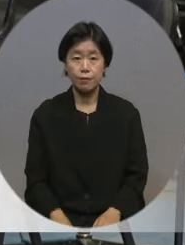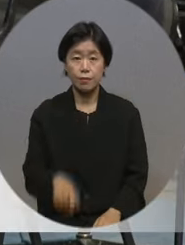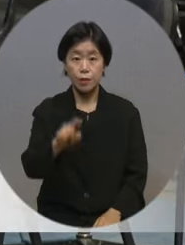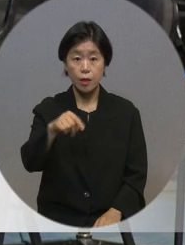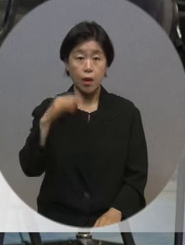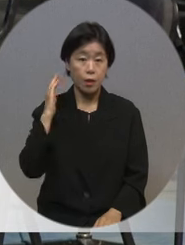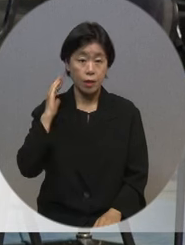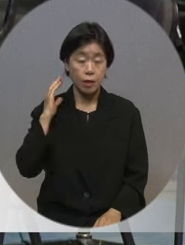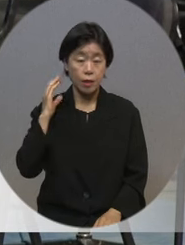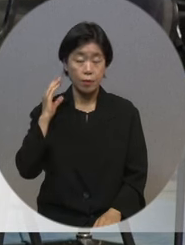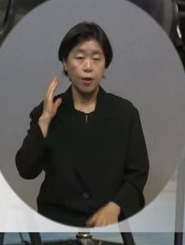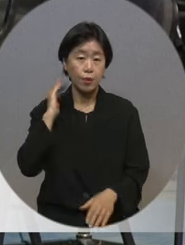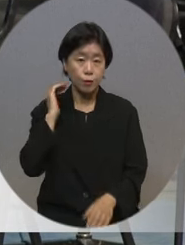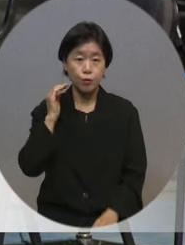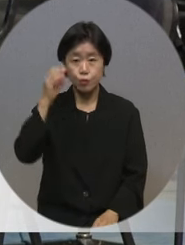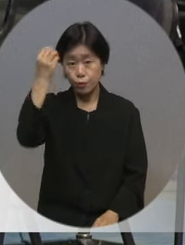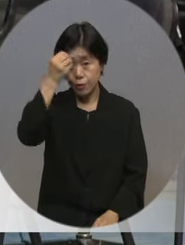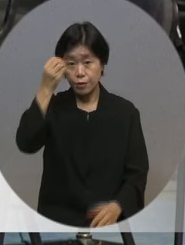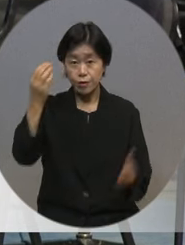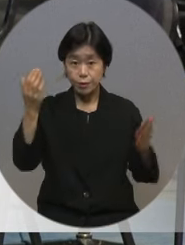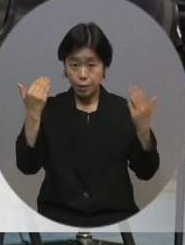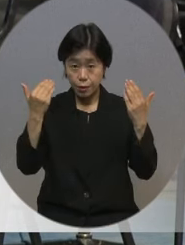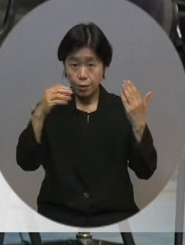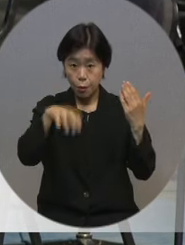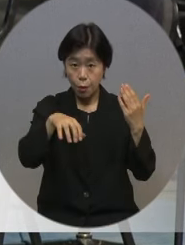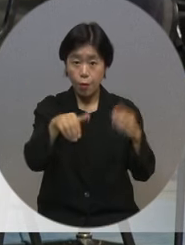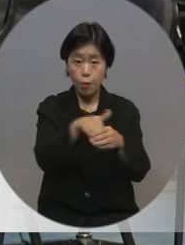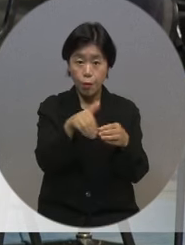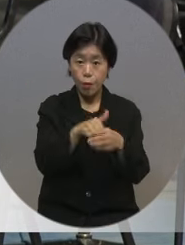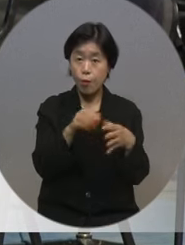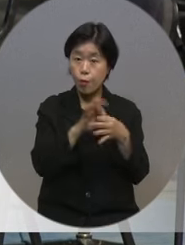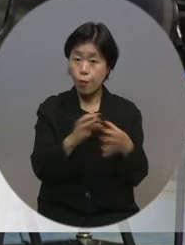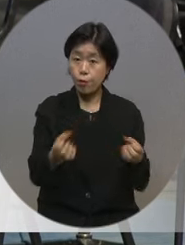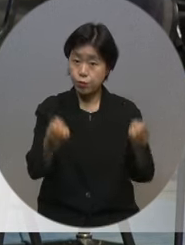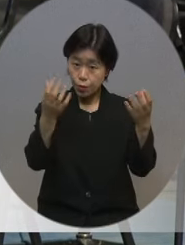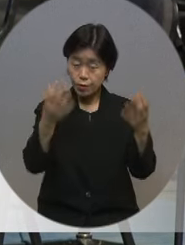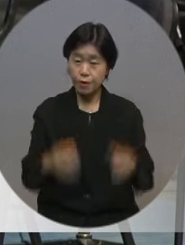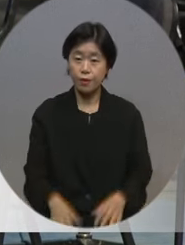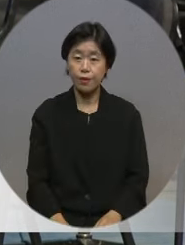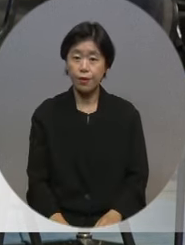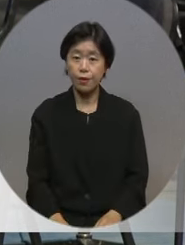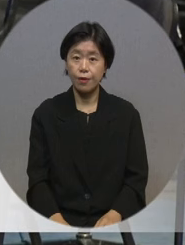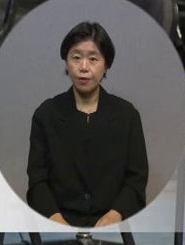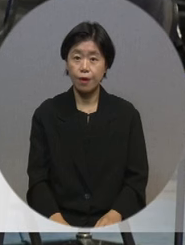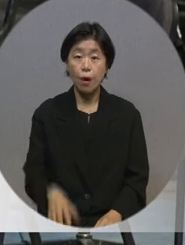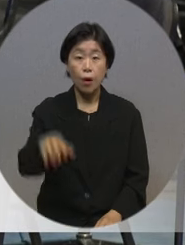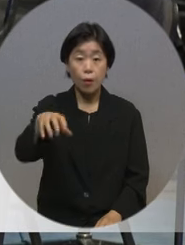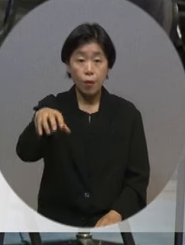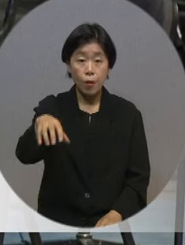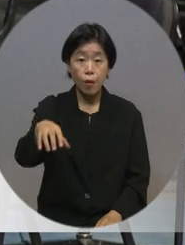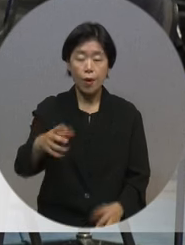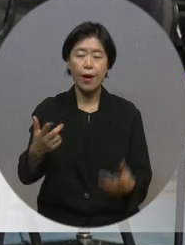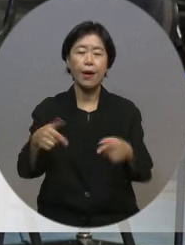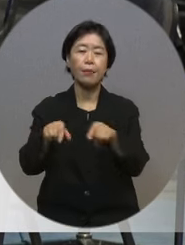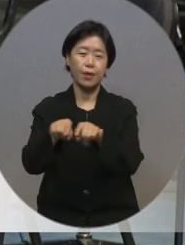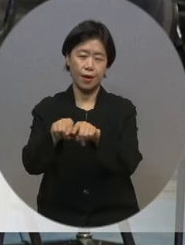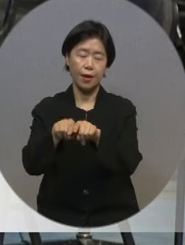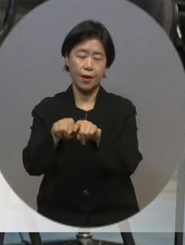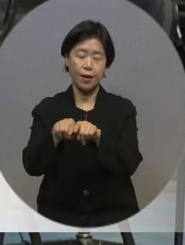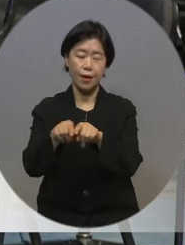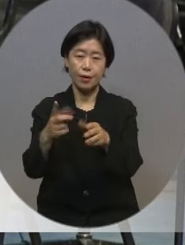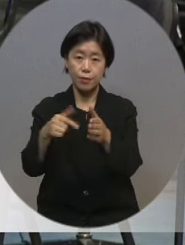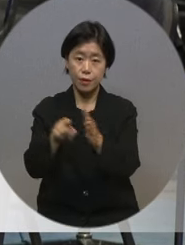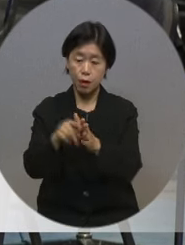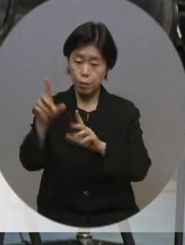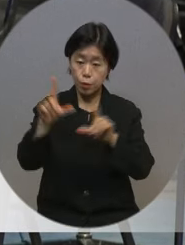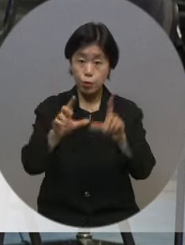오늘 이렇게 이런 청운 문화제를 통해서 지역에 다시 한번 지역과 함께 하고자 하는 그